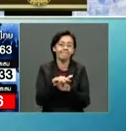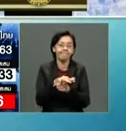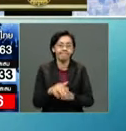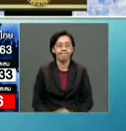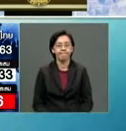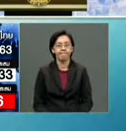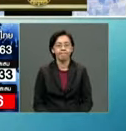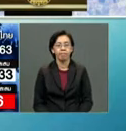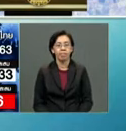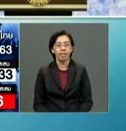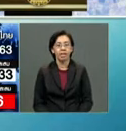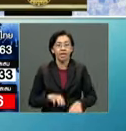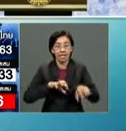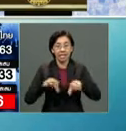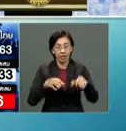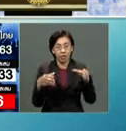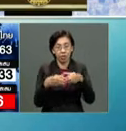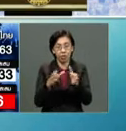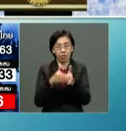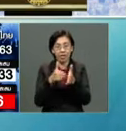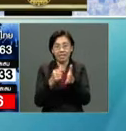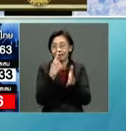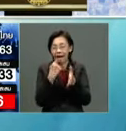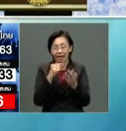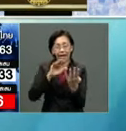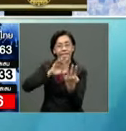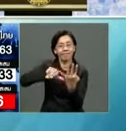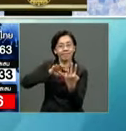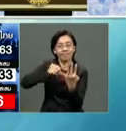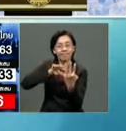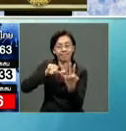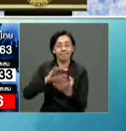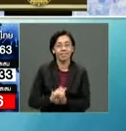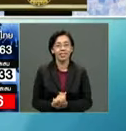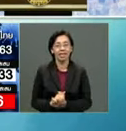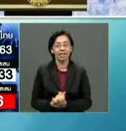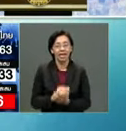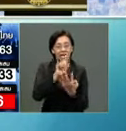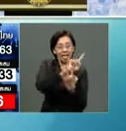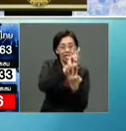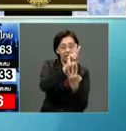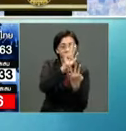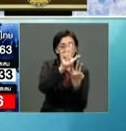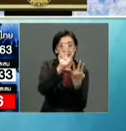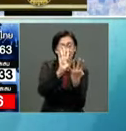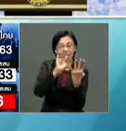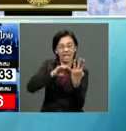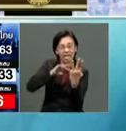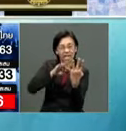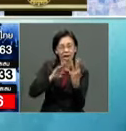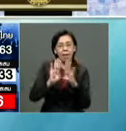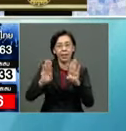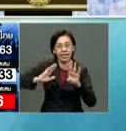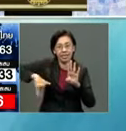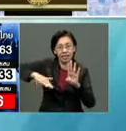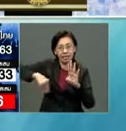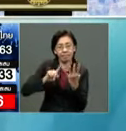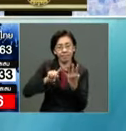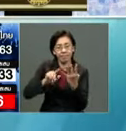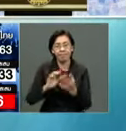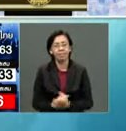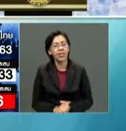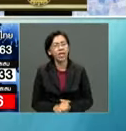อันนี้ก็คือจัดไว้อยู่ในกลุ่มหลังๆเลยนะครับซึ่งอยู่ในระยะที่4แต่นำเรียนครับว่ามีโอกาส